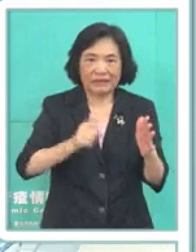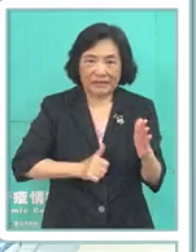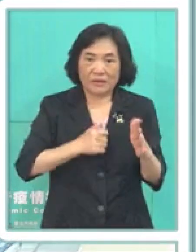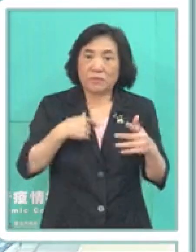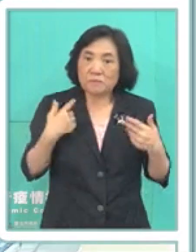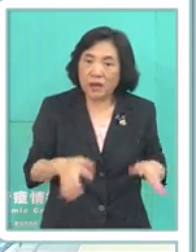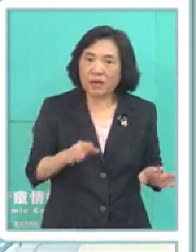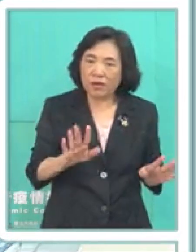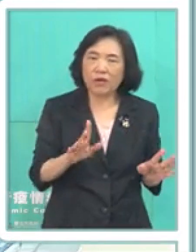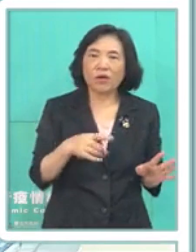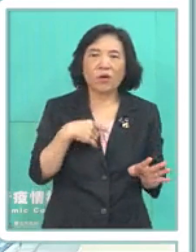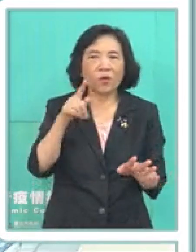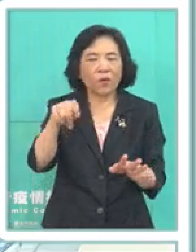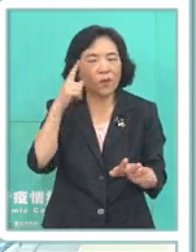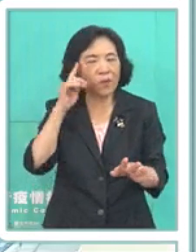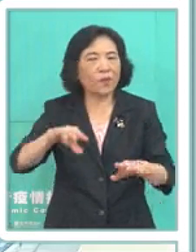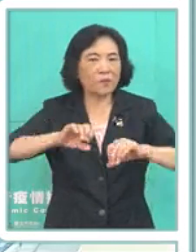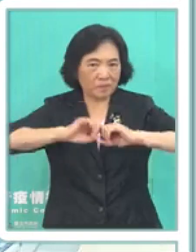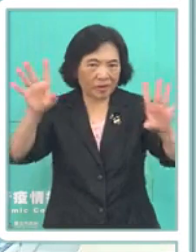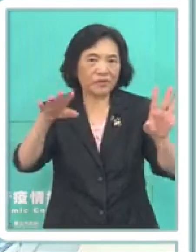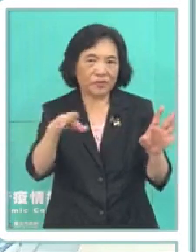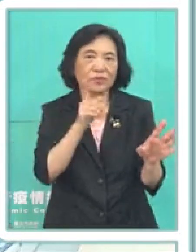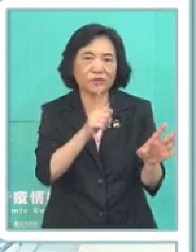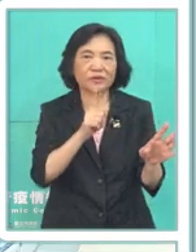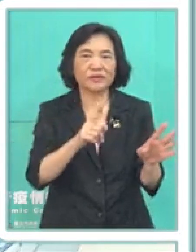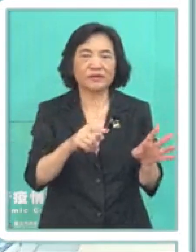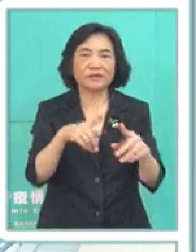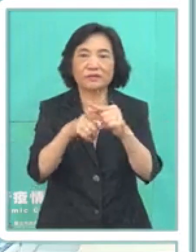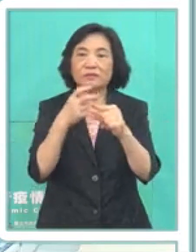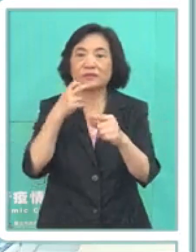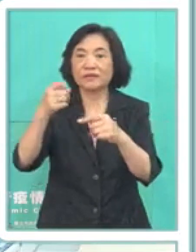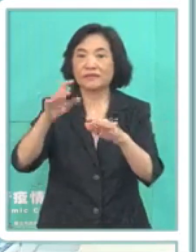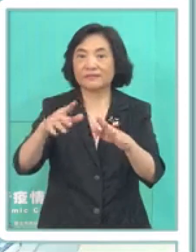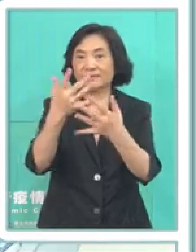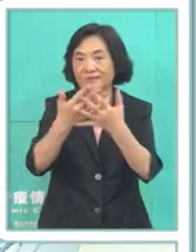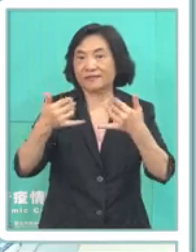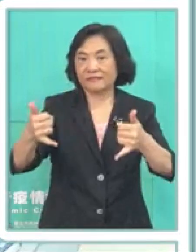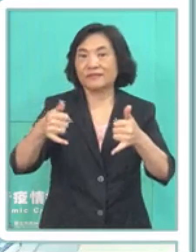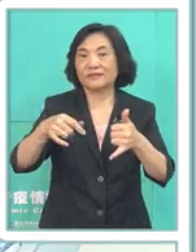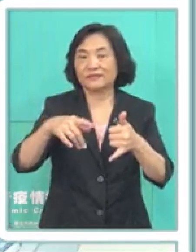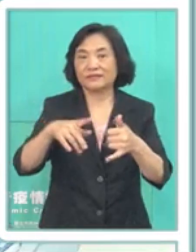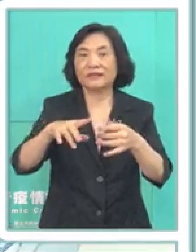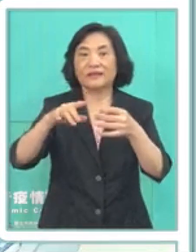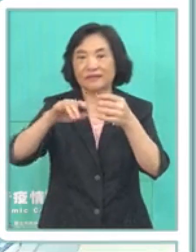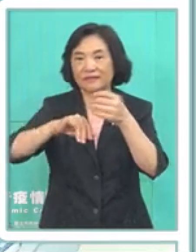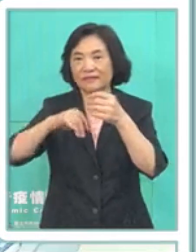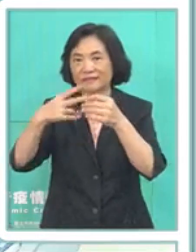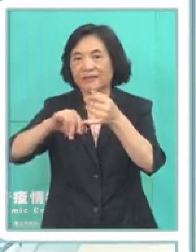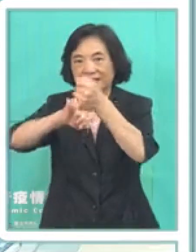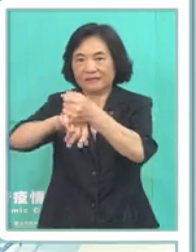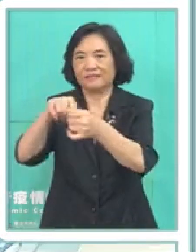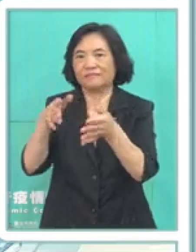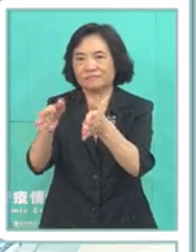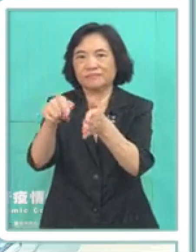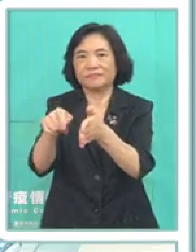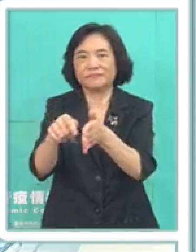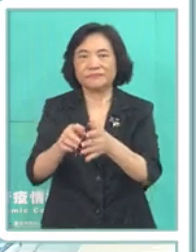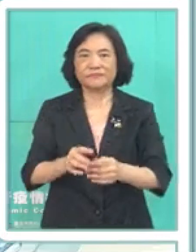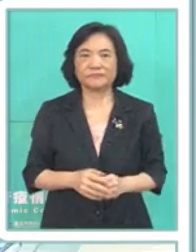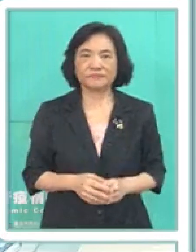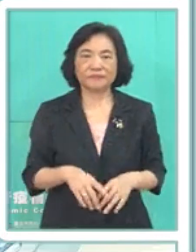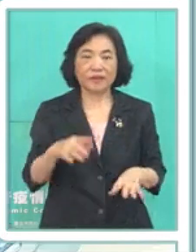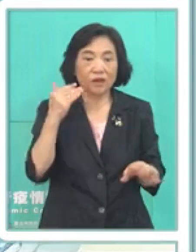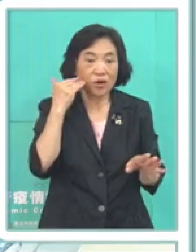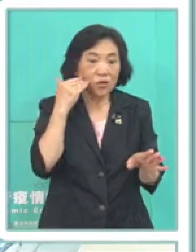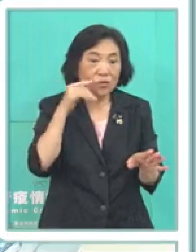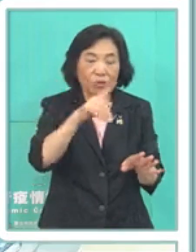验，那所以今天也确定了哈，由中央系统来做处理。当然这些相关的医疗量能我们一定会